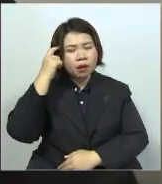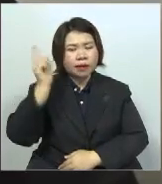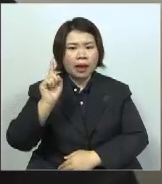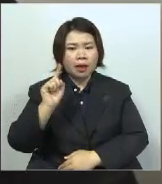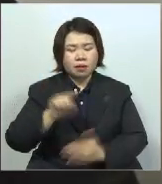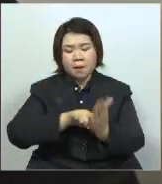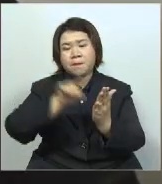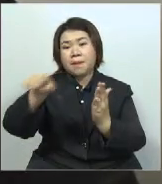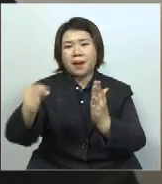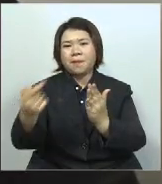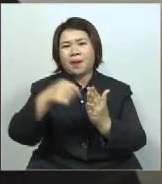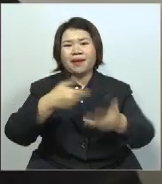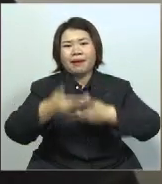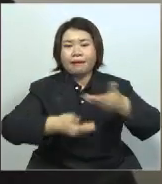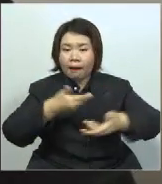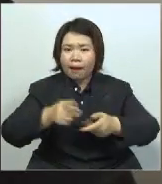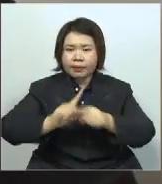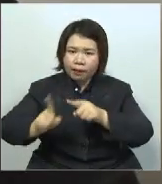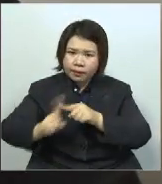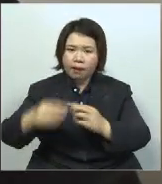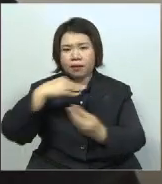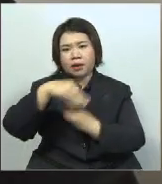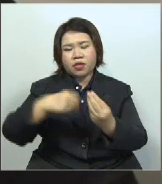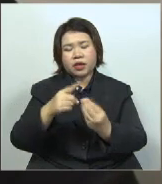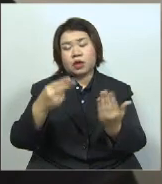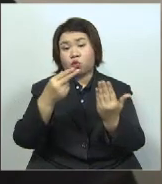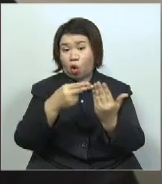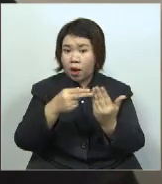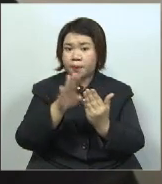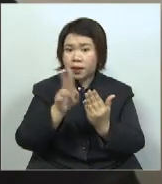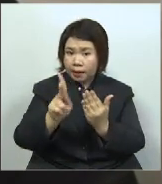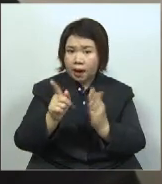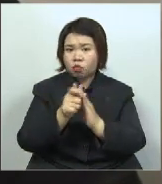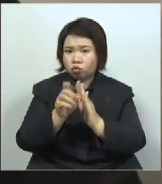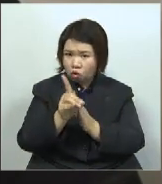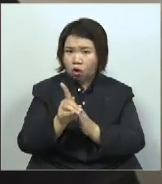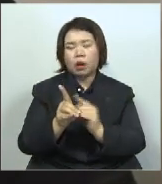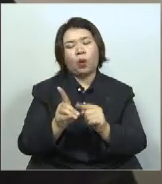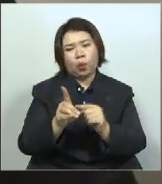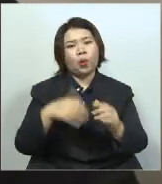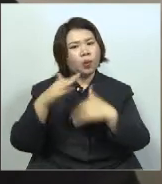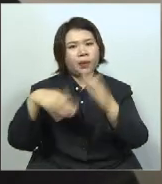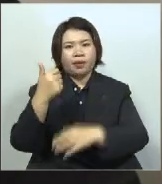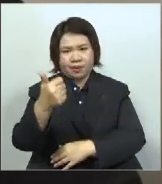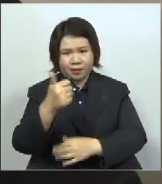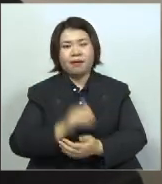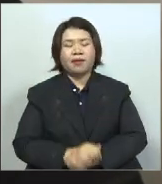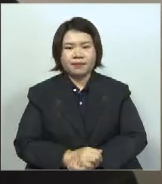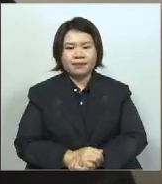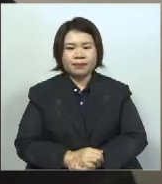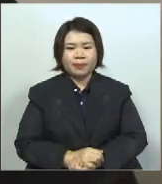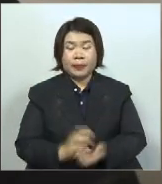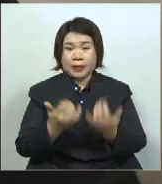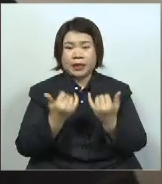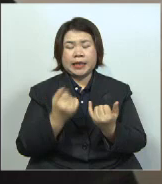ไปมาหาสู่การค้าขายแล้วก็เศรษฐกิจทางหนองคายบึงกาฬแล้วก็อุดรขยายตัวมากขึ้นครับก็เป็นตัวที่